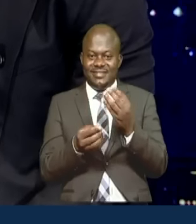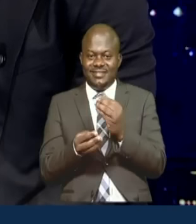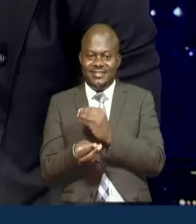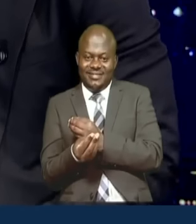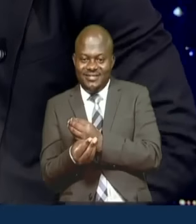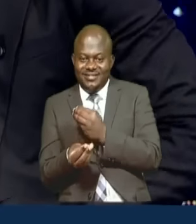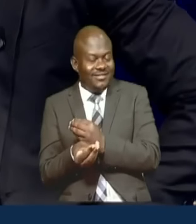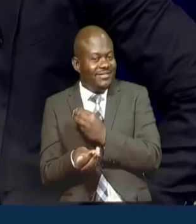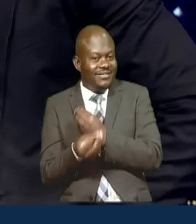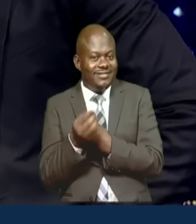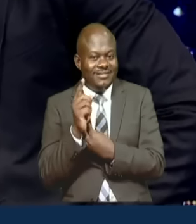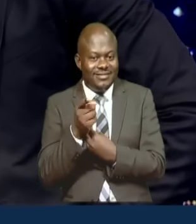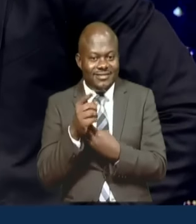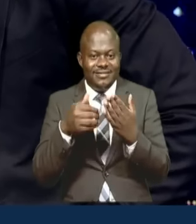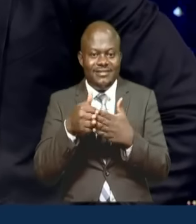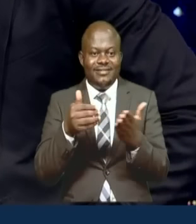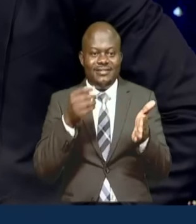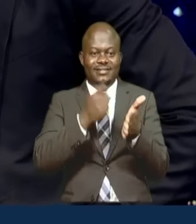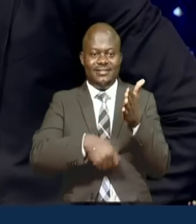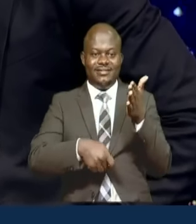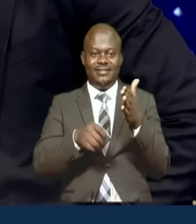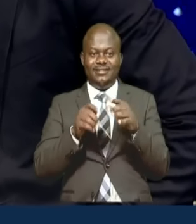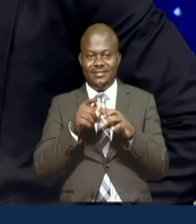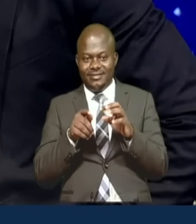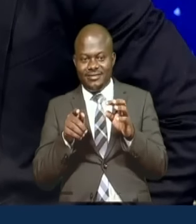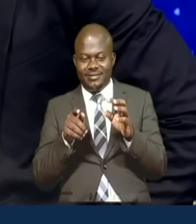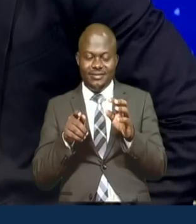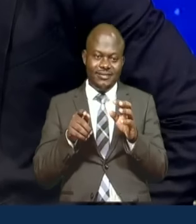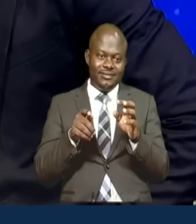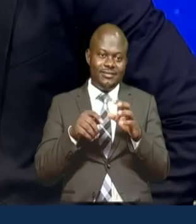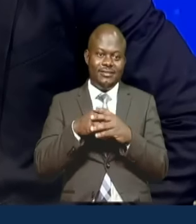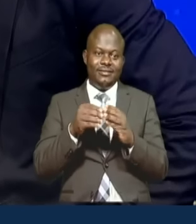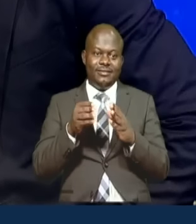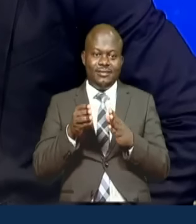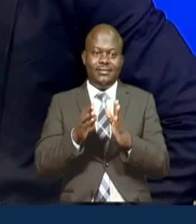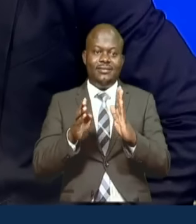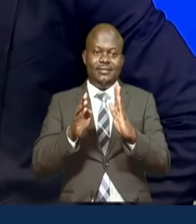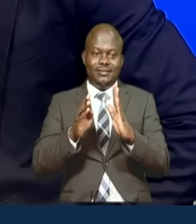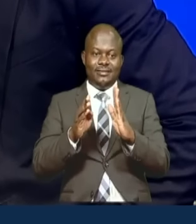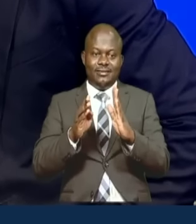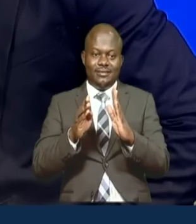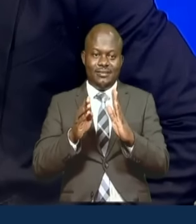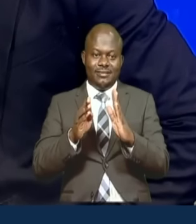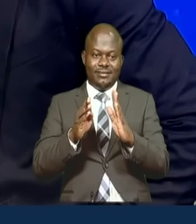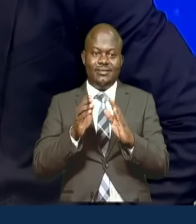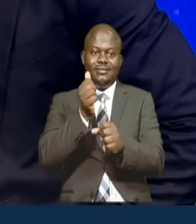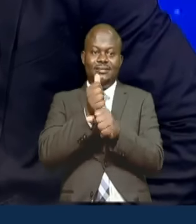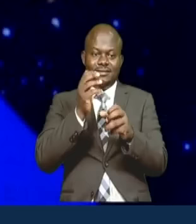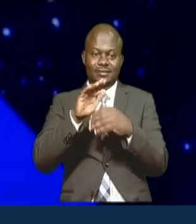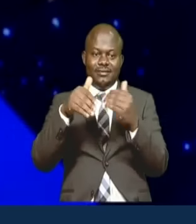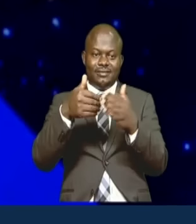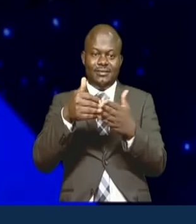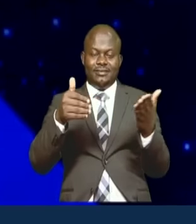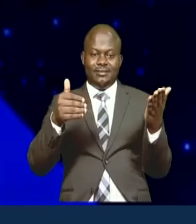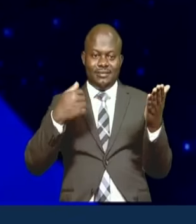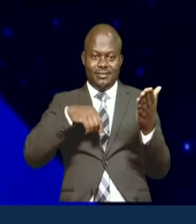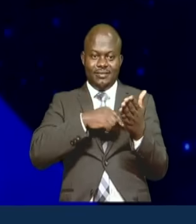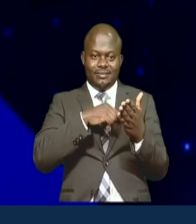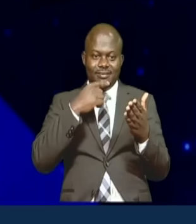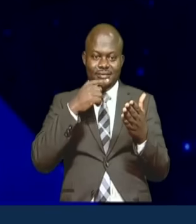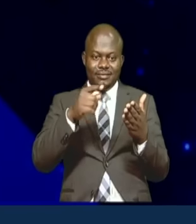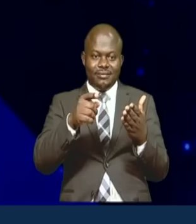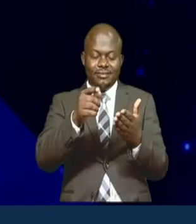oya nacyo anciye aci inyuma mu muryango nyine binjiramo abakozi nyine bari gukora ibyo, arabwa ngo